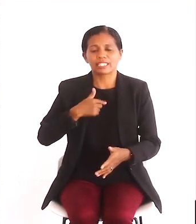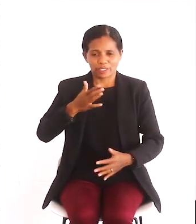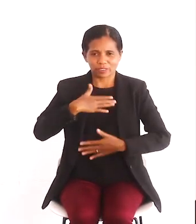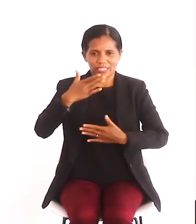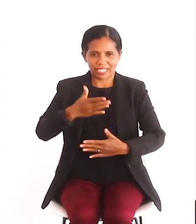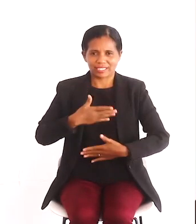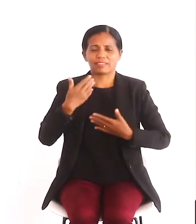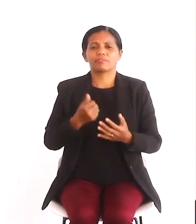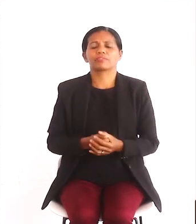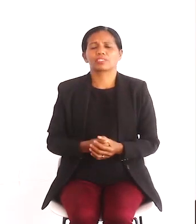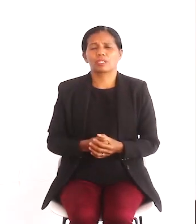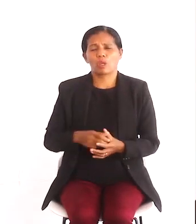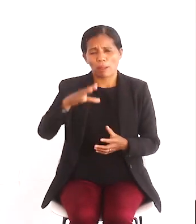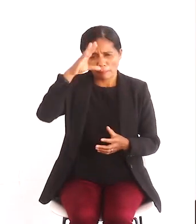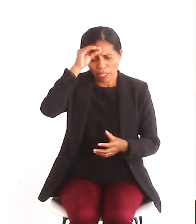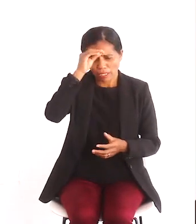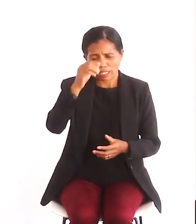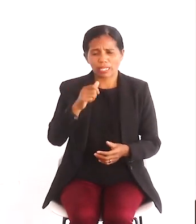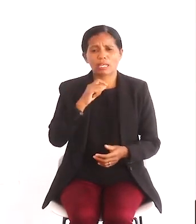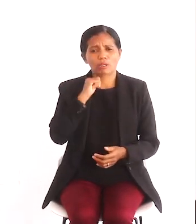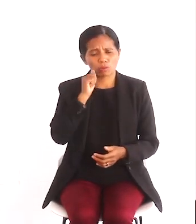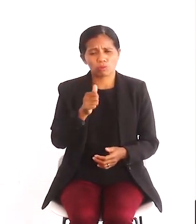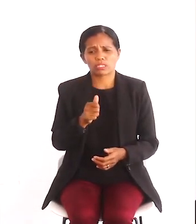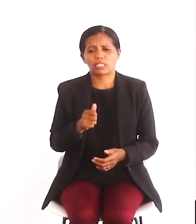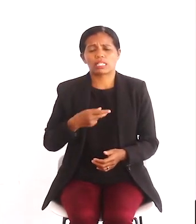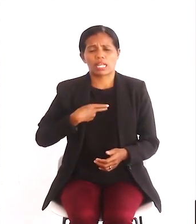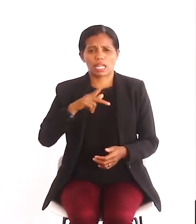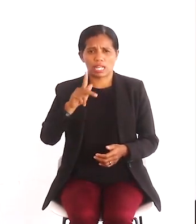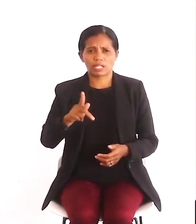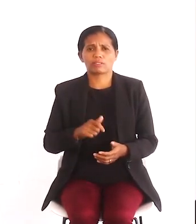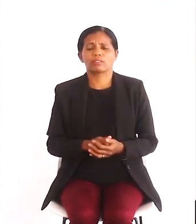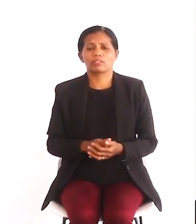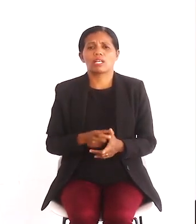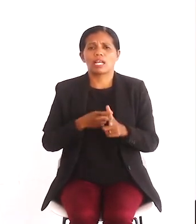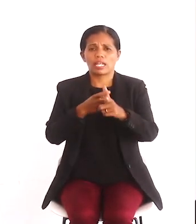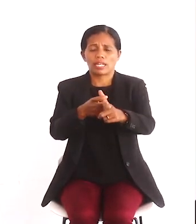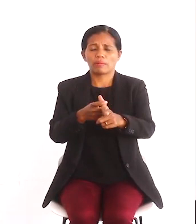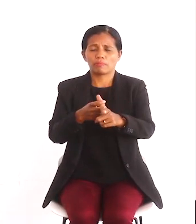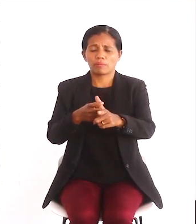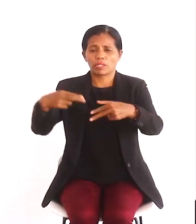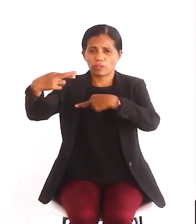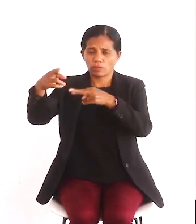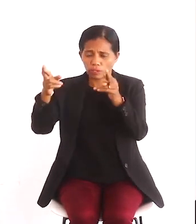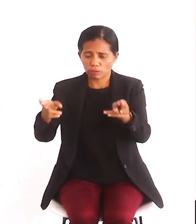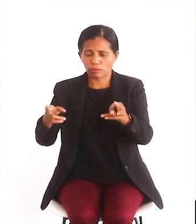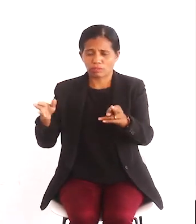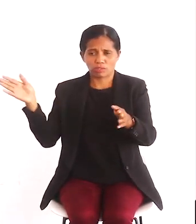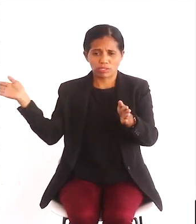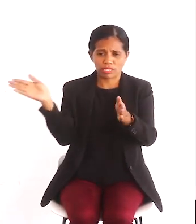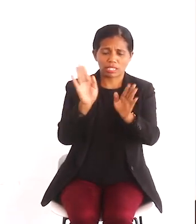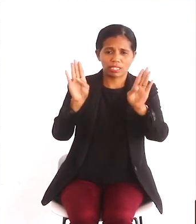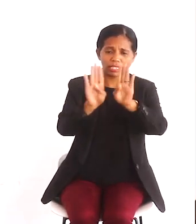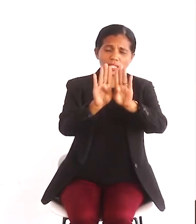batitu. Titu la gosta ninia bin Zulia ni hahalo. Ni halai ba nia kuartu laran no riba ormatan ho